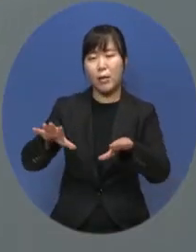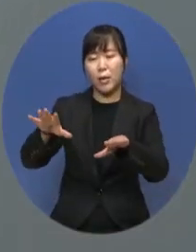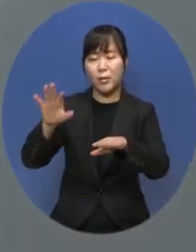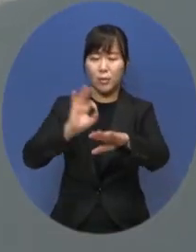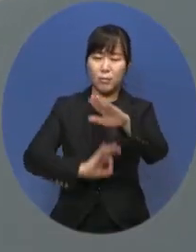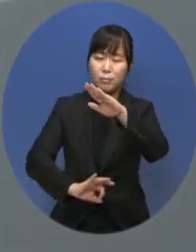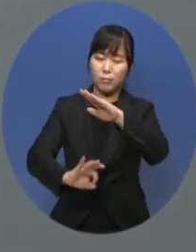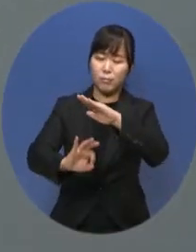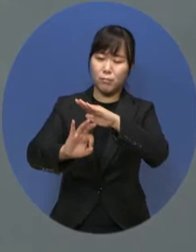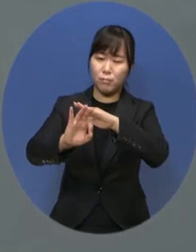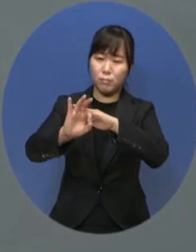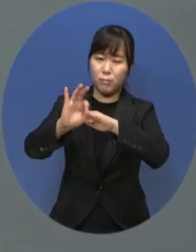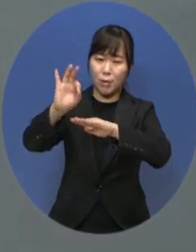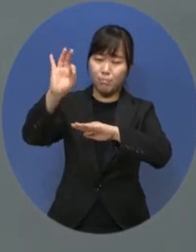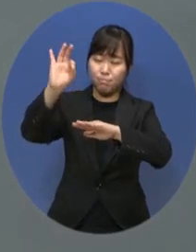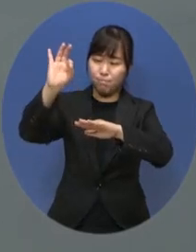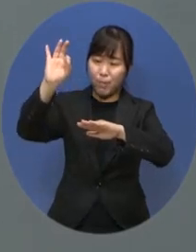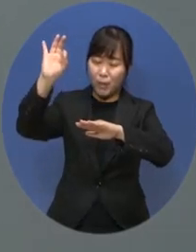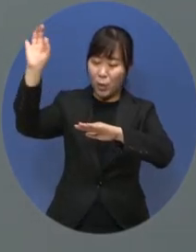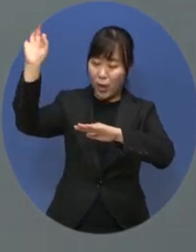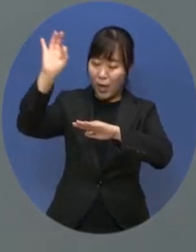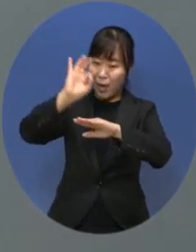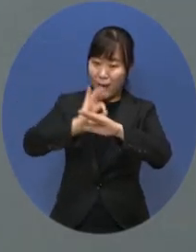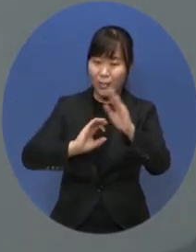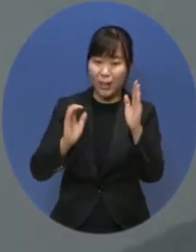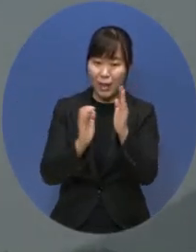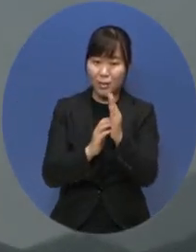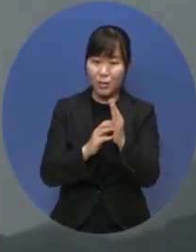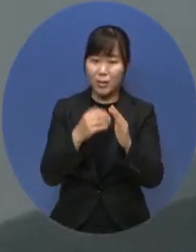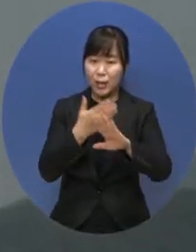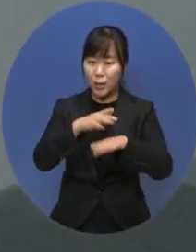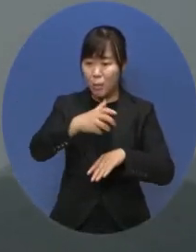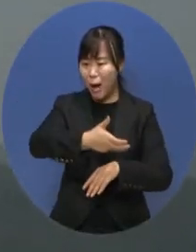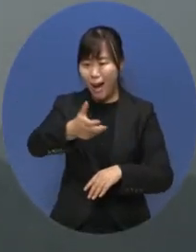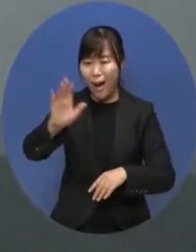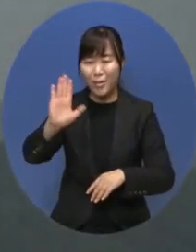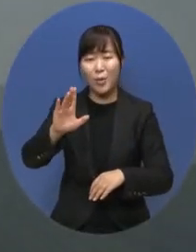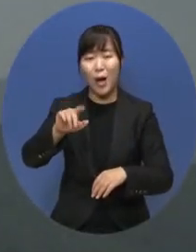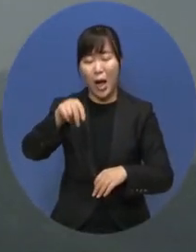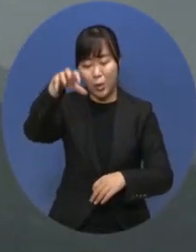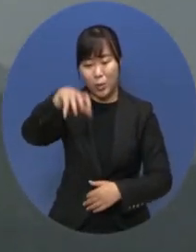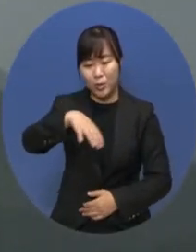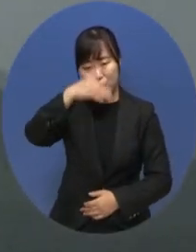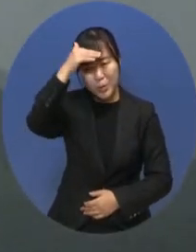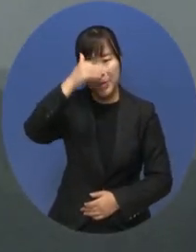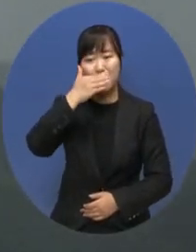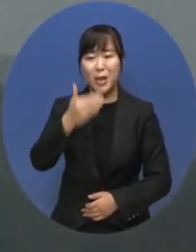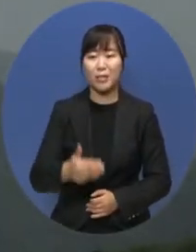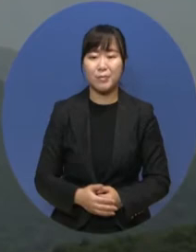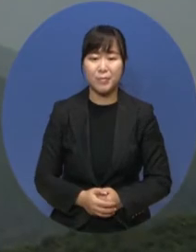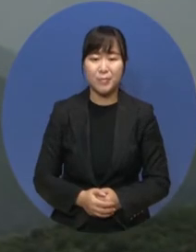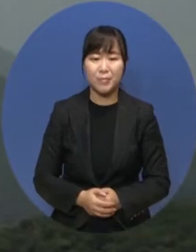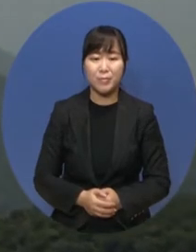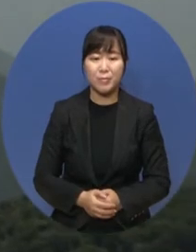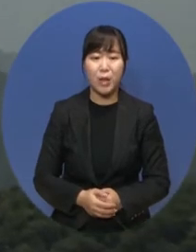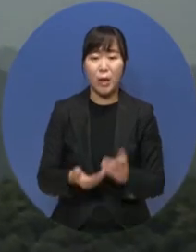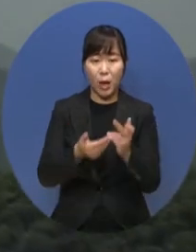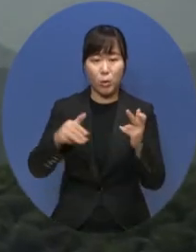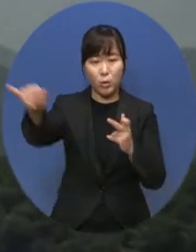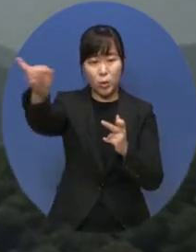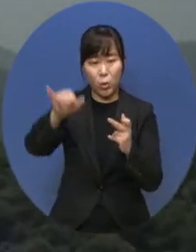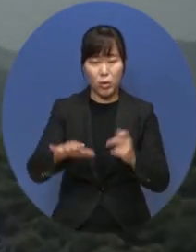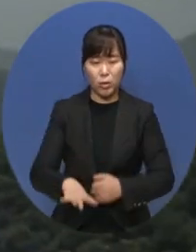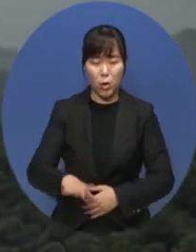일출부터 서산으로 지는 일몰까지 이동하지 않고 한 곳에서 조망을 즐길 수 있습니다. 강원도는